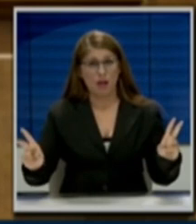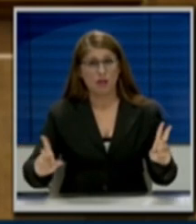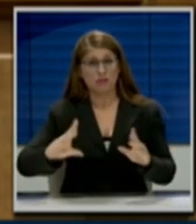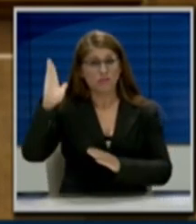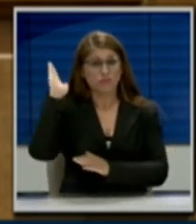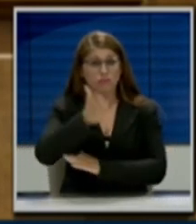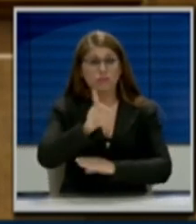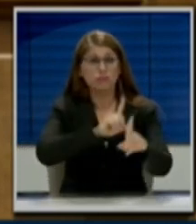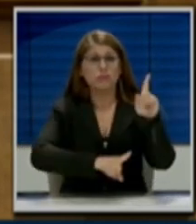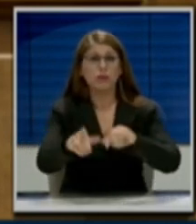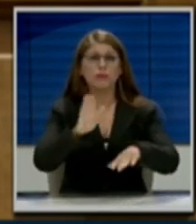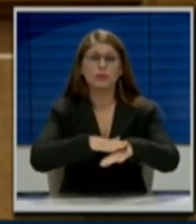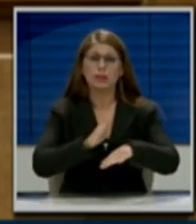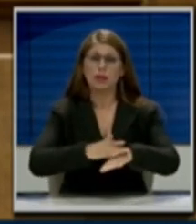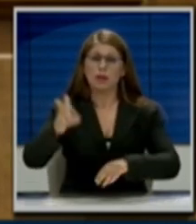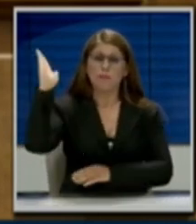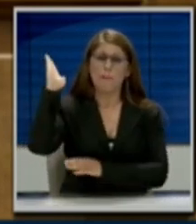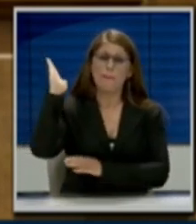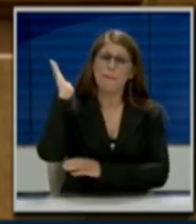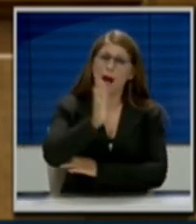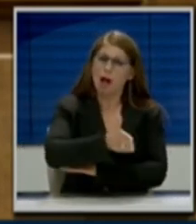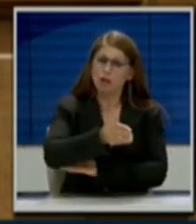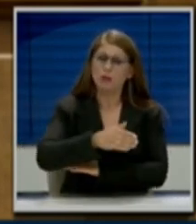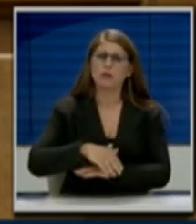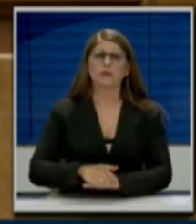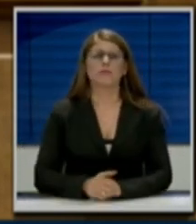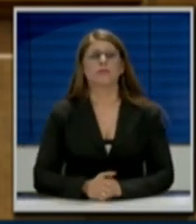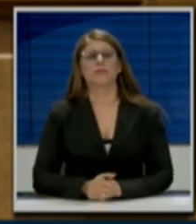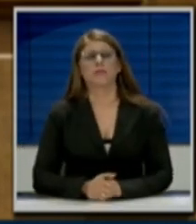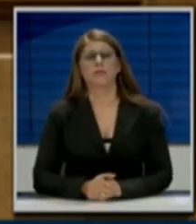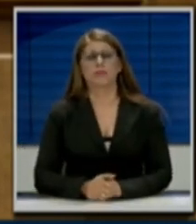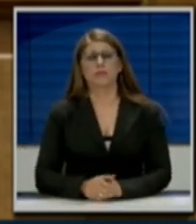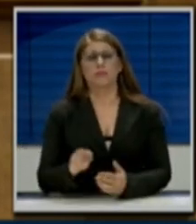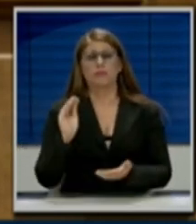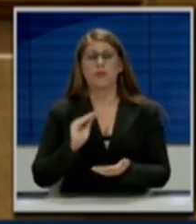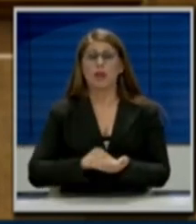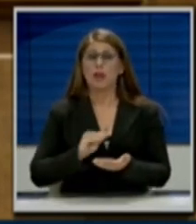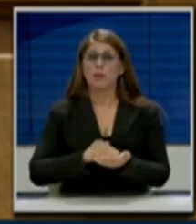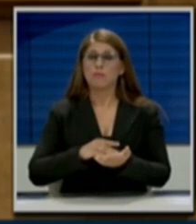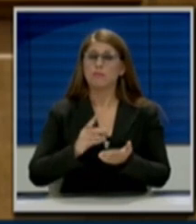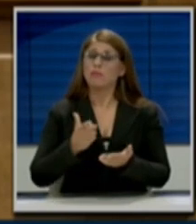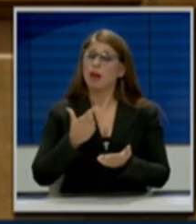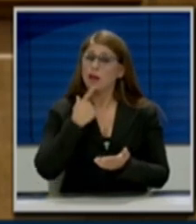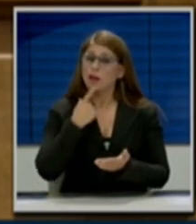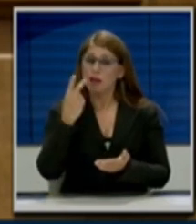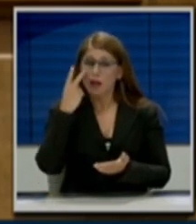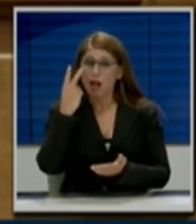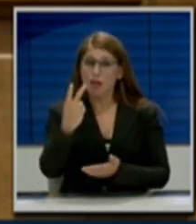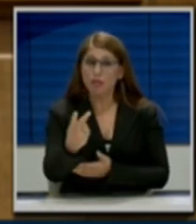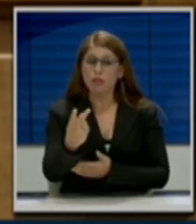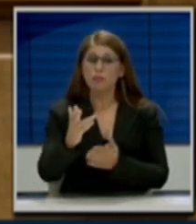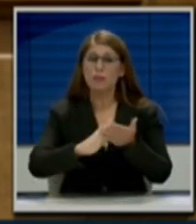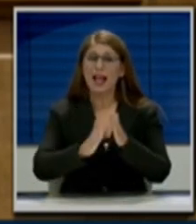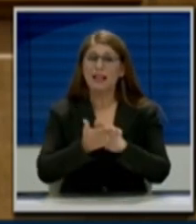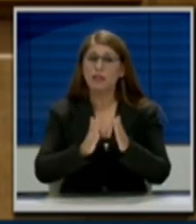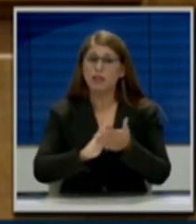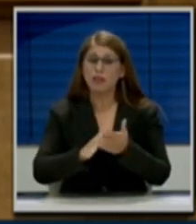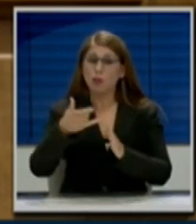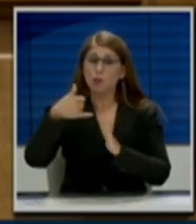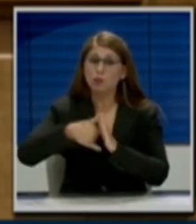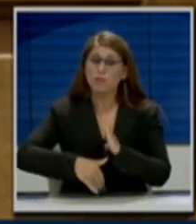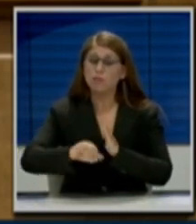τιμωρία των υπαιτίων και για την υλοποίηση του ποτέ ξανά με